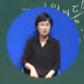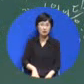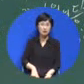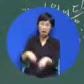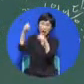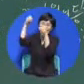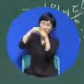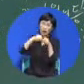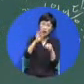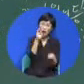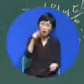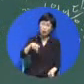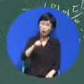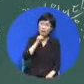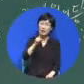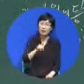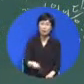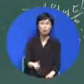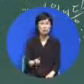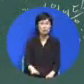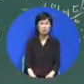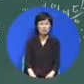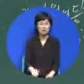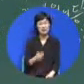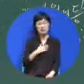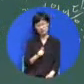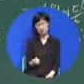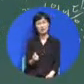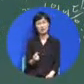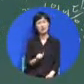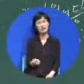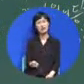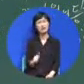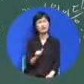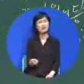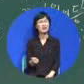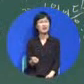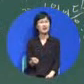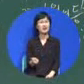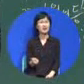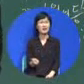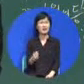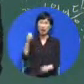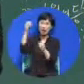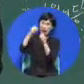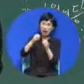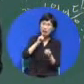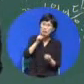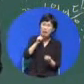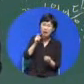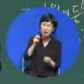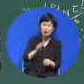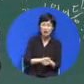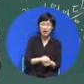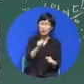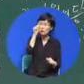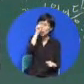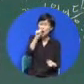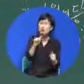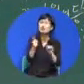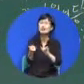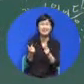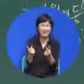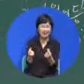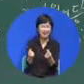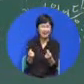"Oh, you're so cursed." 심심하면 죽겠다 그러잖아요. Korean people have this saying Whenever they're bored, they'll say, oh, I feel like I'm going to